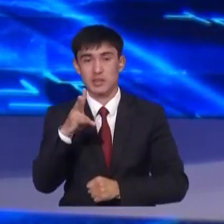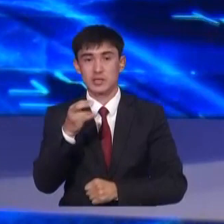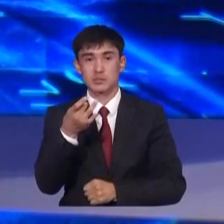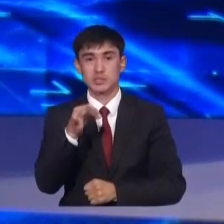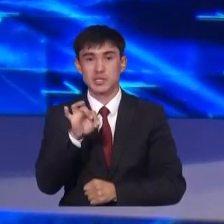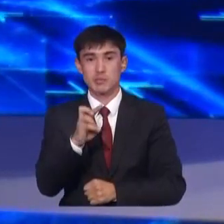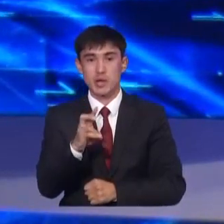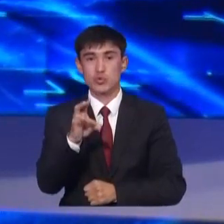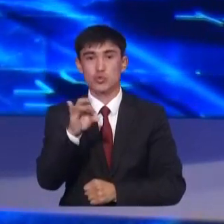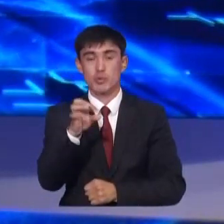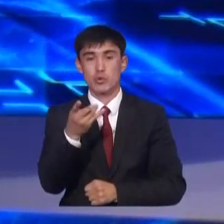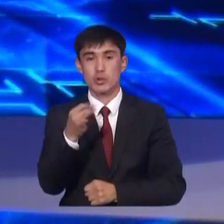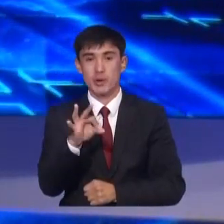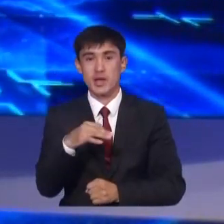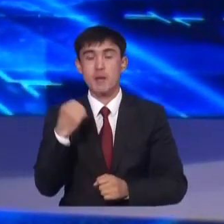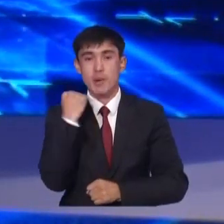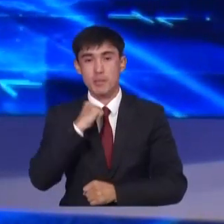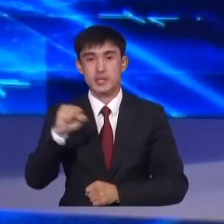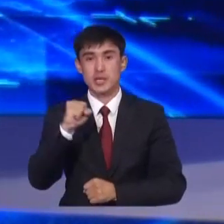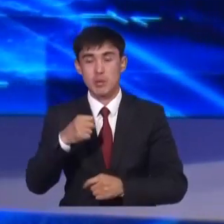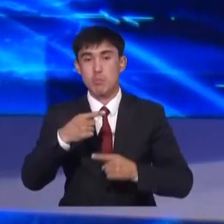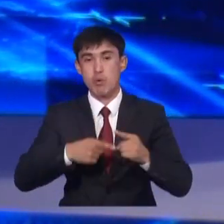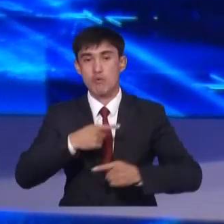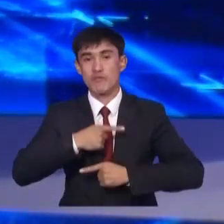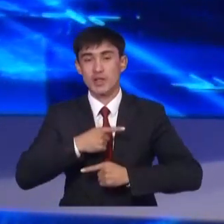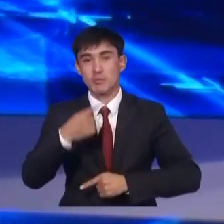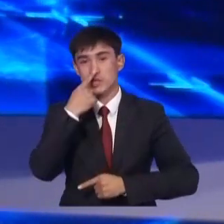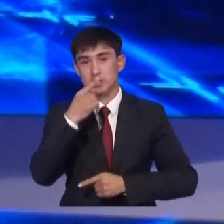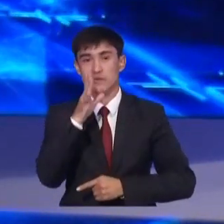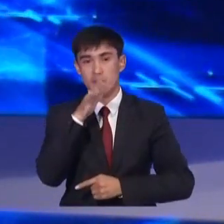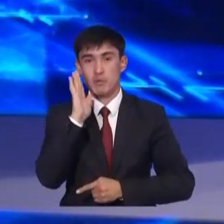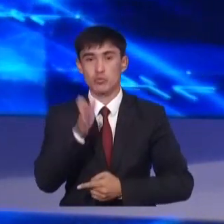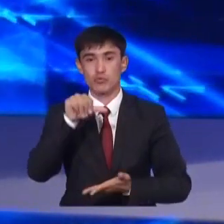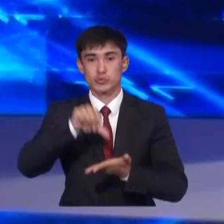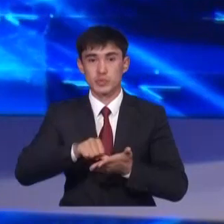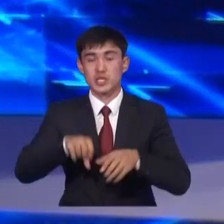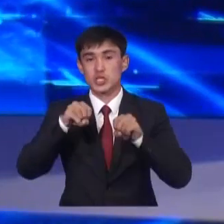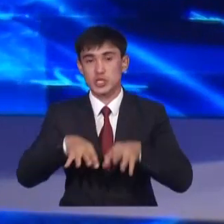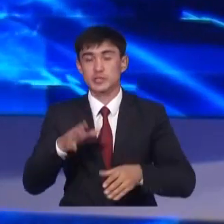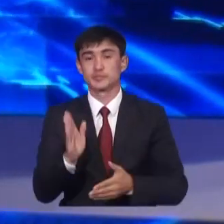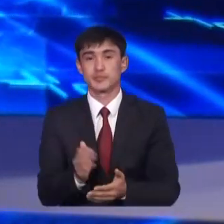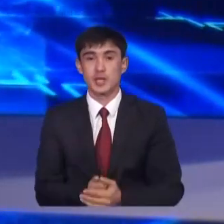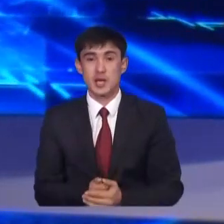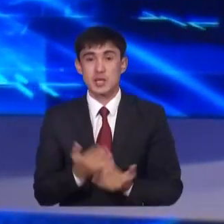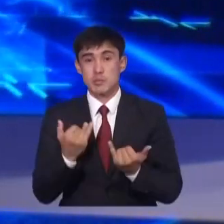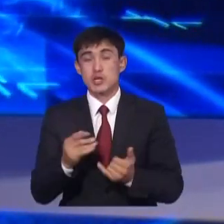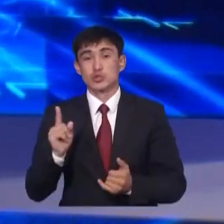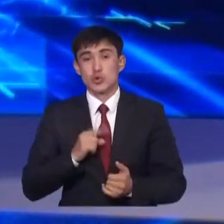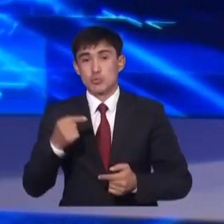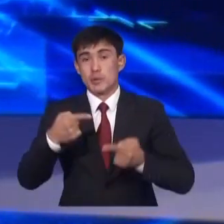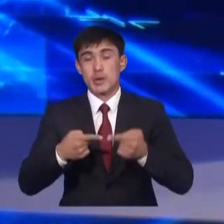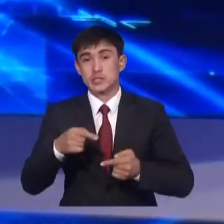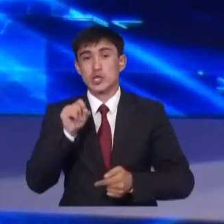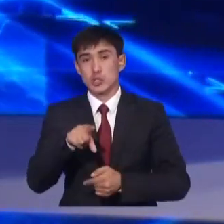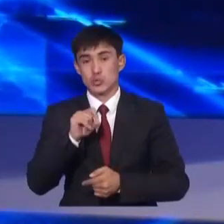Казахстана, Назым Казайбай и Нурбек Уралбай, одержали победу в полуфиналах и в ближайшее время выступят в решающем поединке. Теперь их